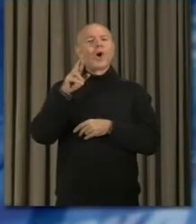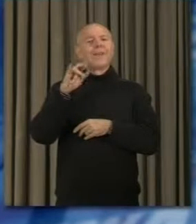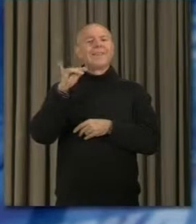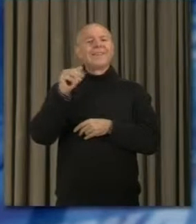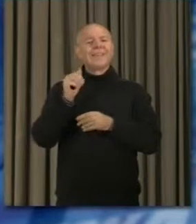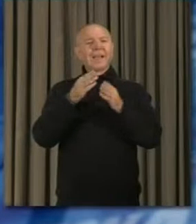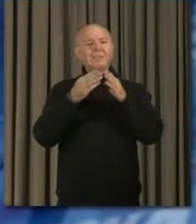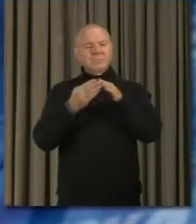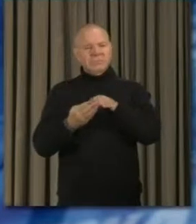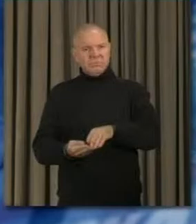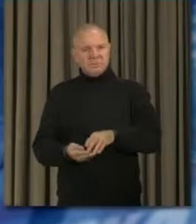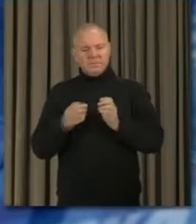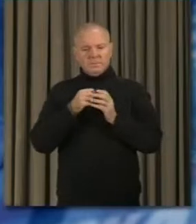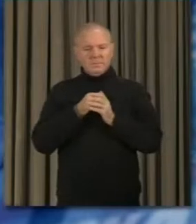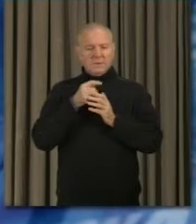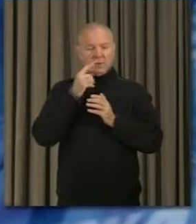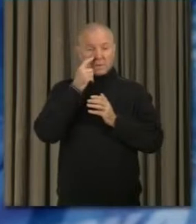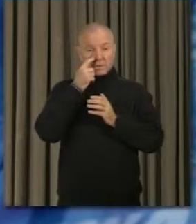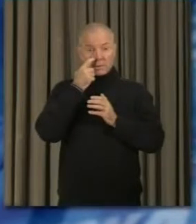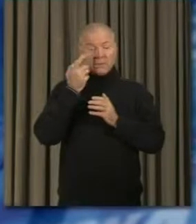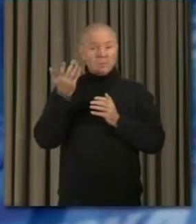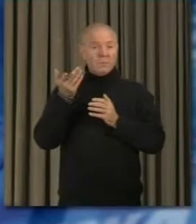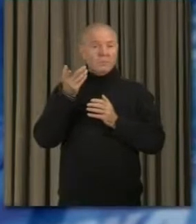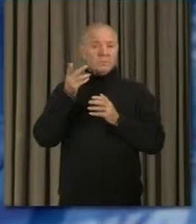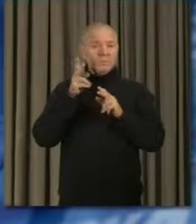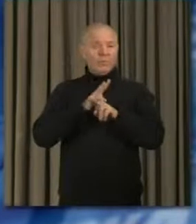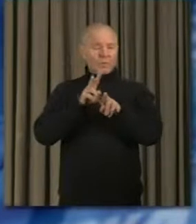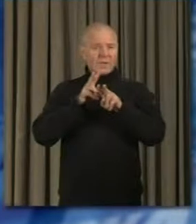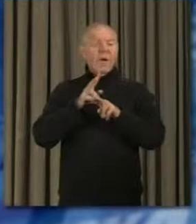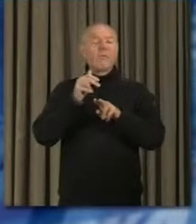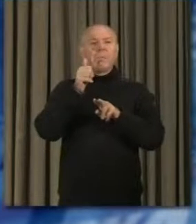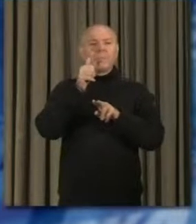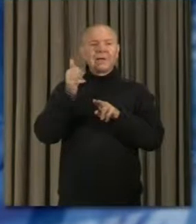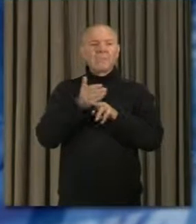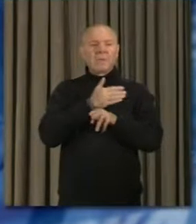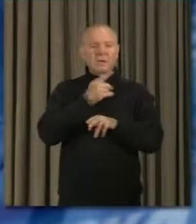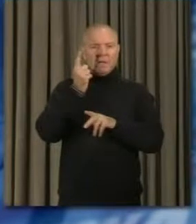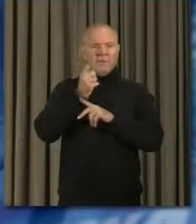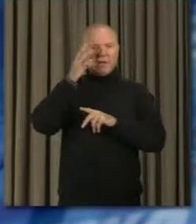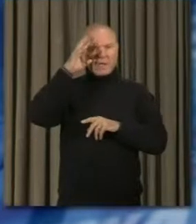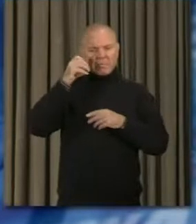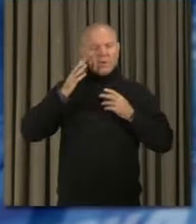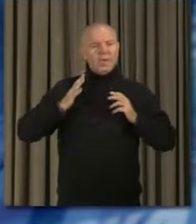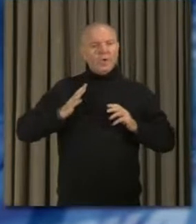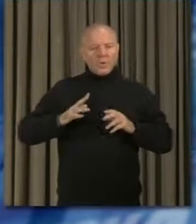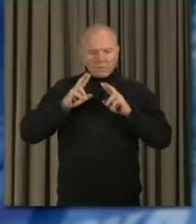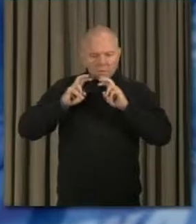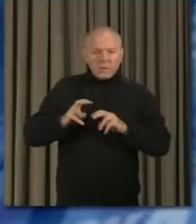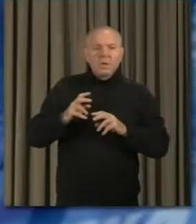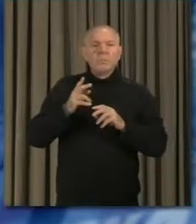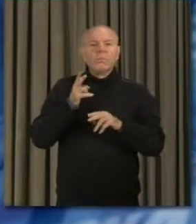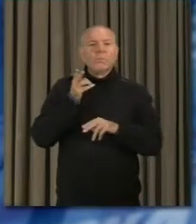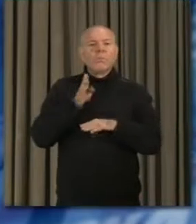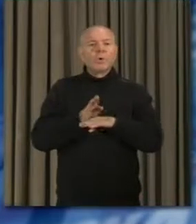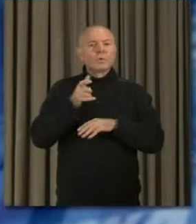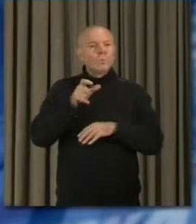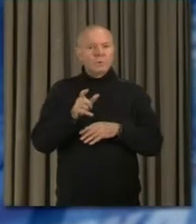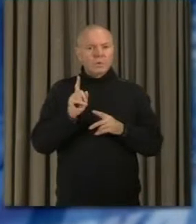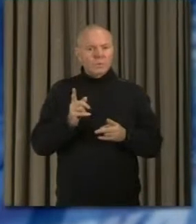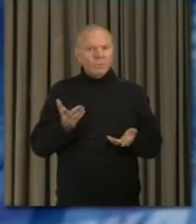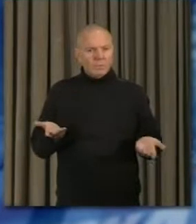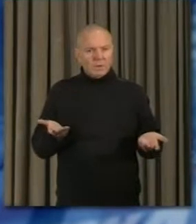state ancora fissate le date delle esecue che avranno luogo dopo di esami autoptici previste nelle prossime ore e che dovranno stabilire